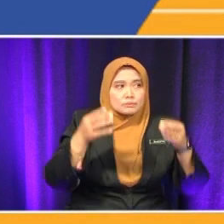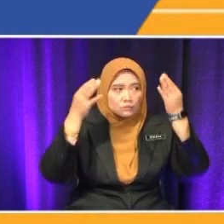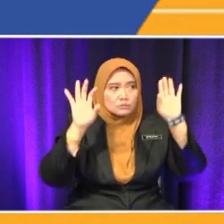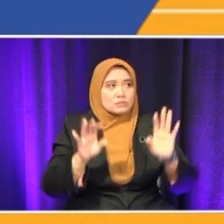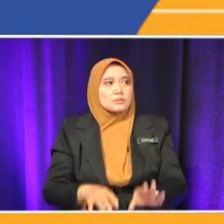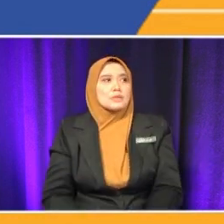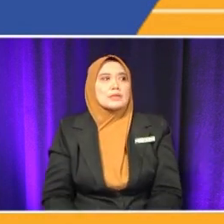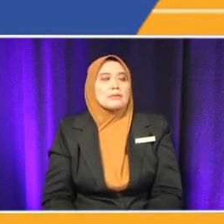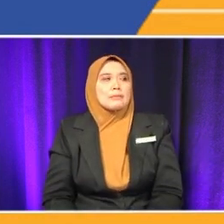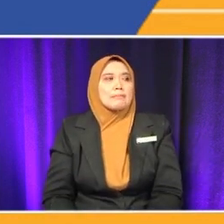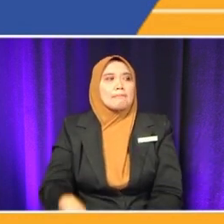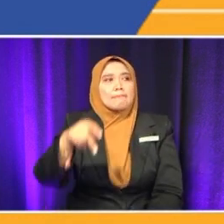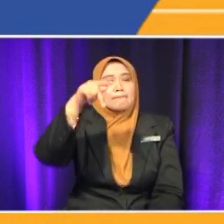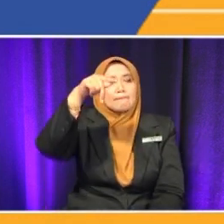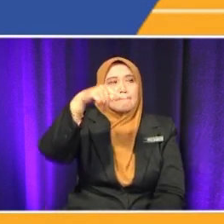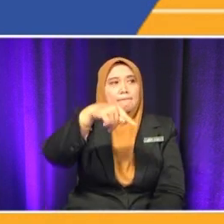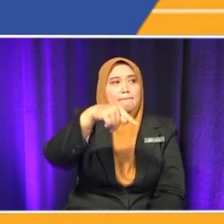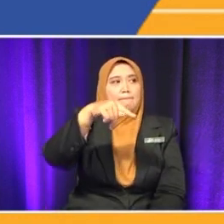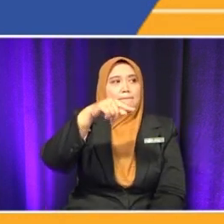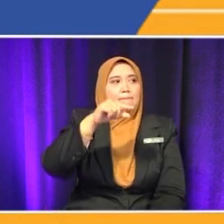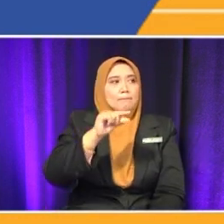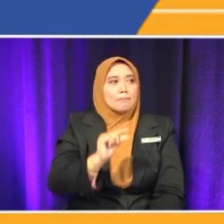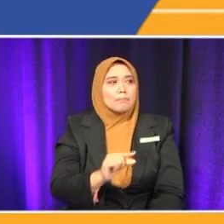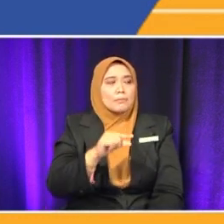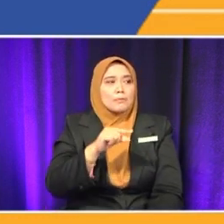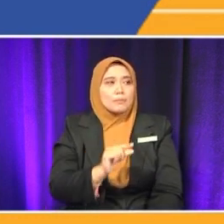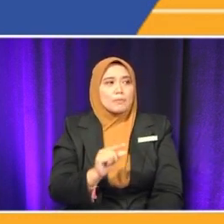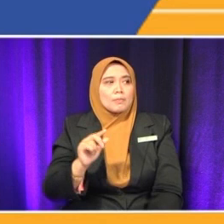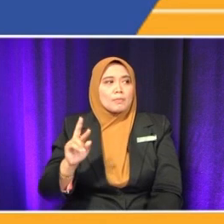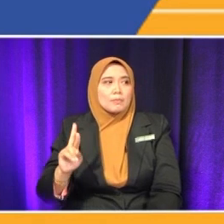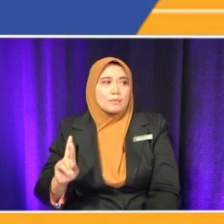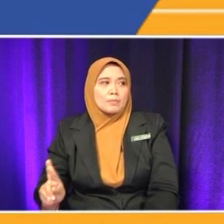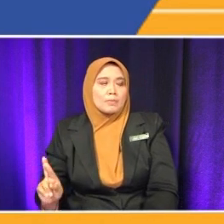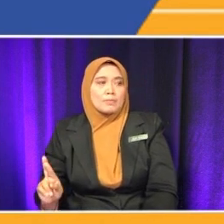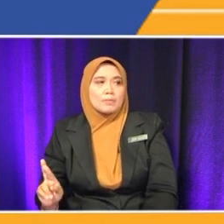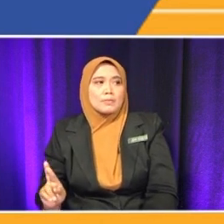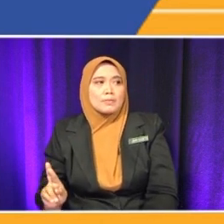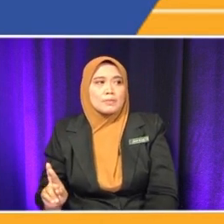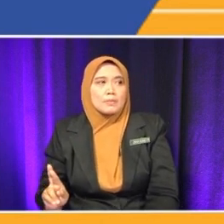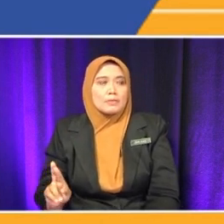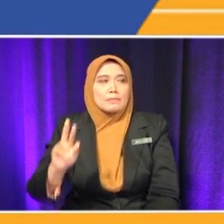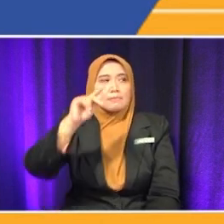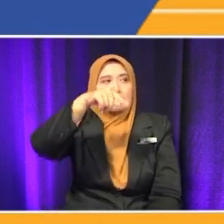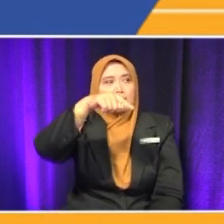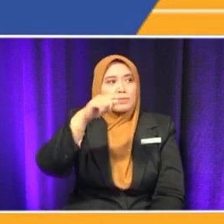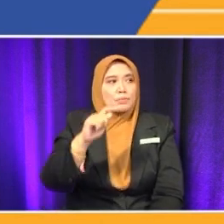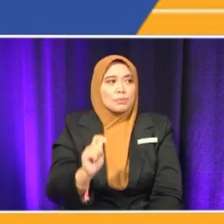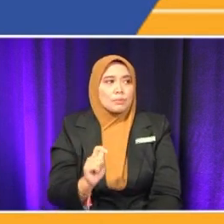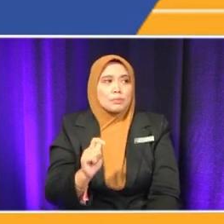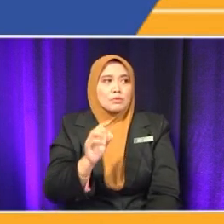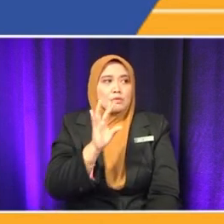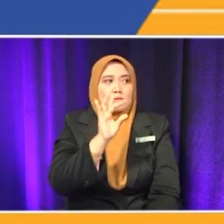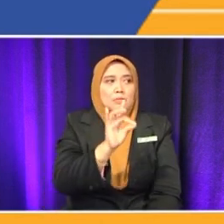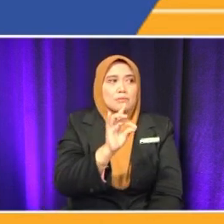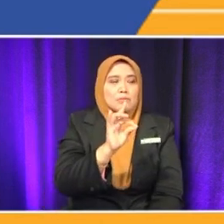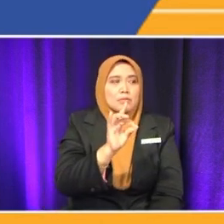PQ QR, 4 meter, 5 meter, itu tak boleh elak dah. Ya. Yeah. Okey, dan PT kita ada 8 meter.